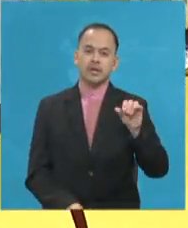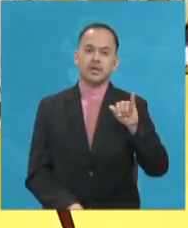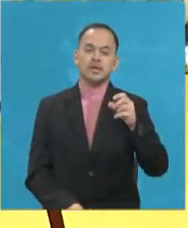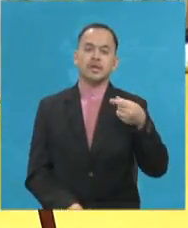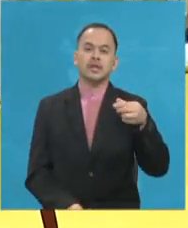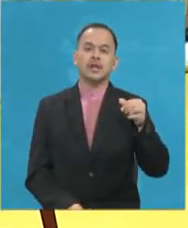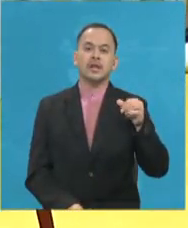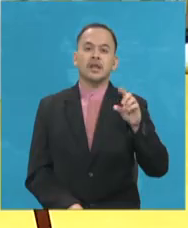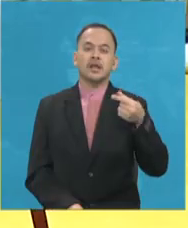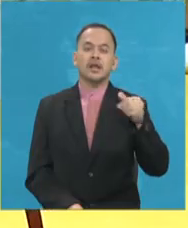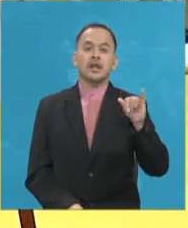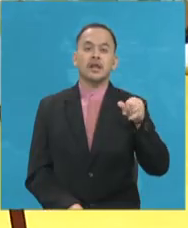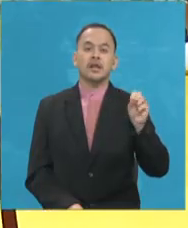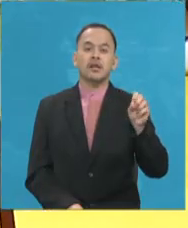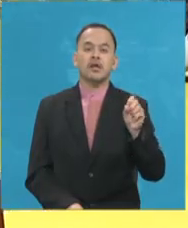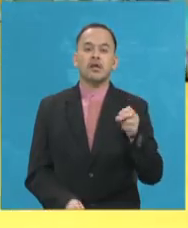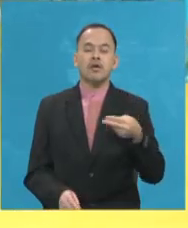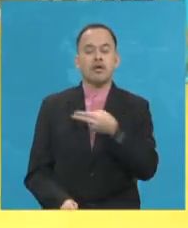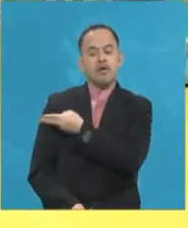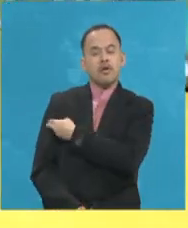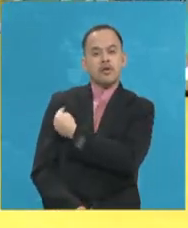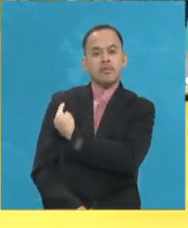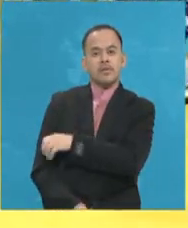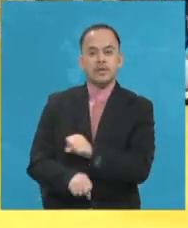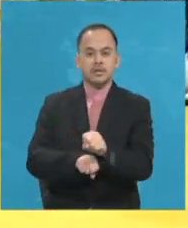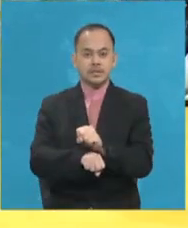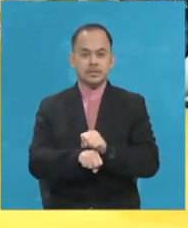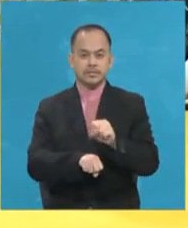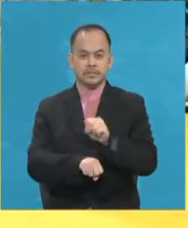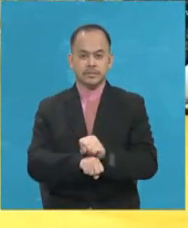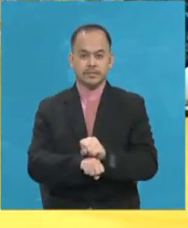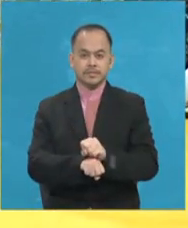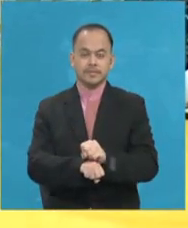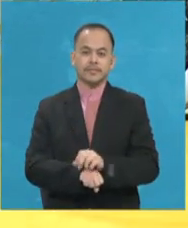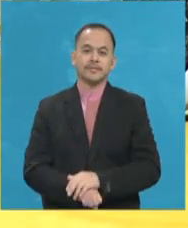gastroenterology gleneagles Hospital Republik Singapura